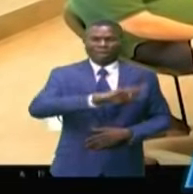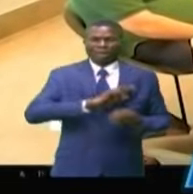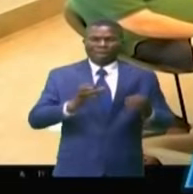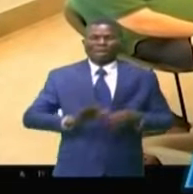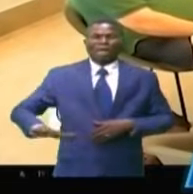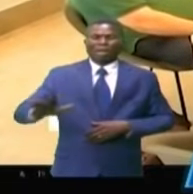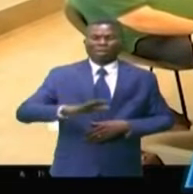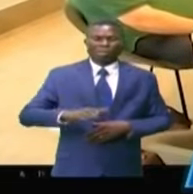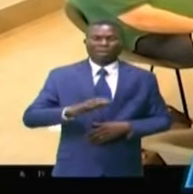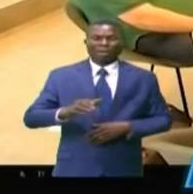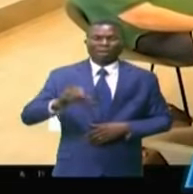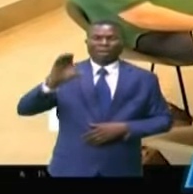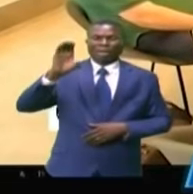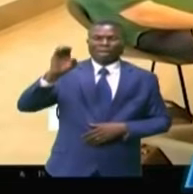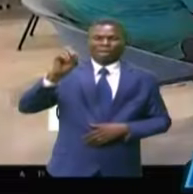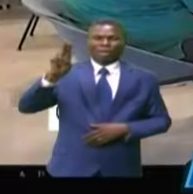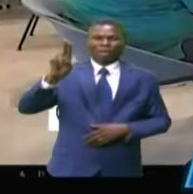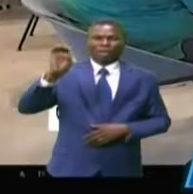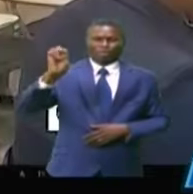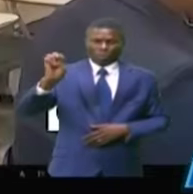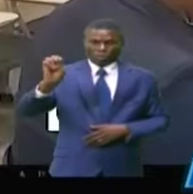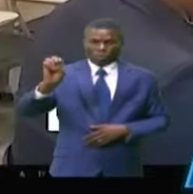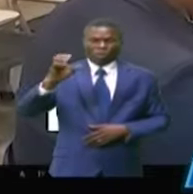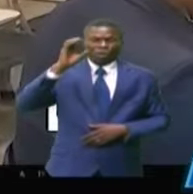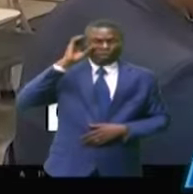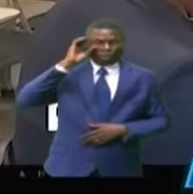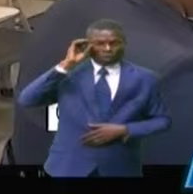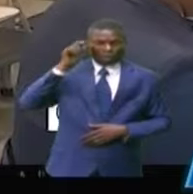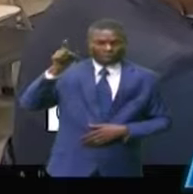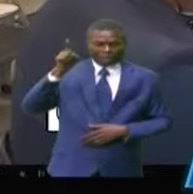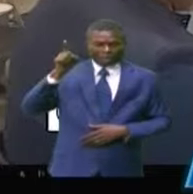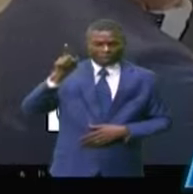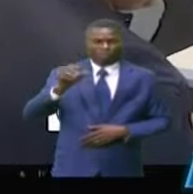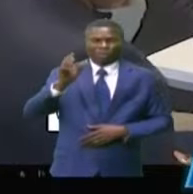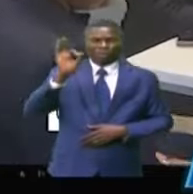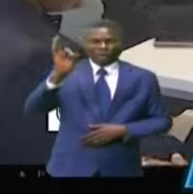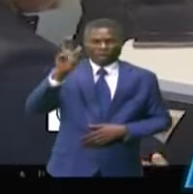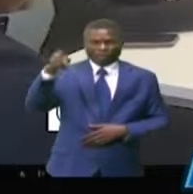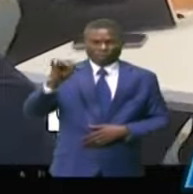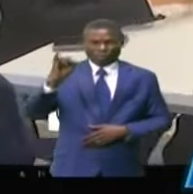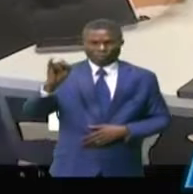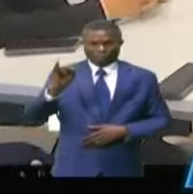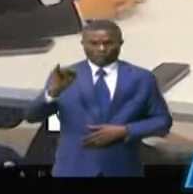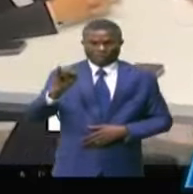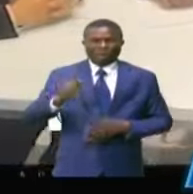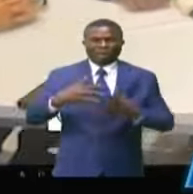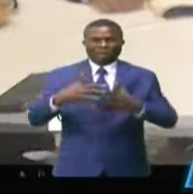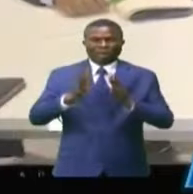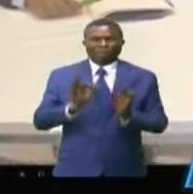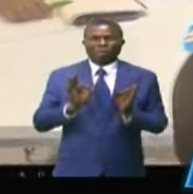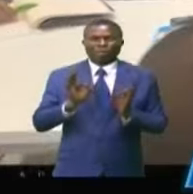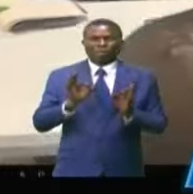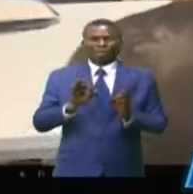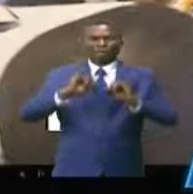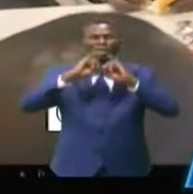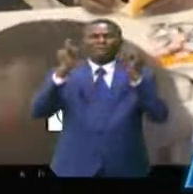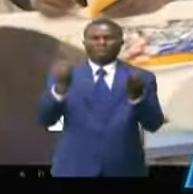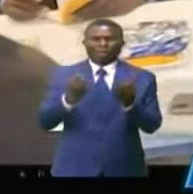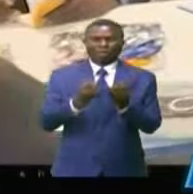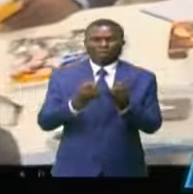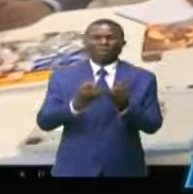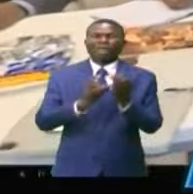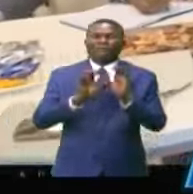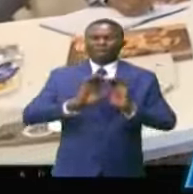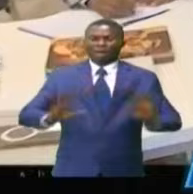Corée, plus précisément dans la ville de Shonan. Dans ce cadre, le FPI a pu sceller de nouveaux partenariats industriels pouvant